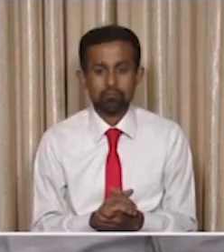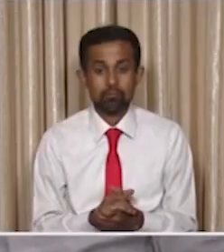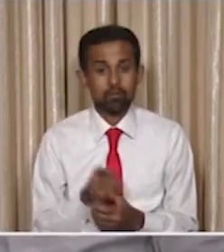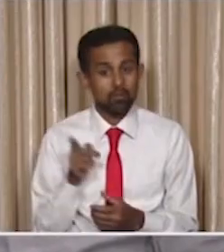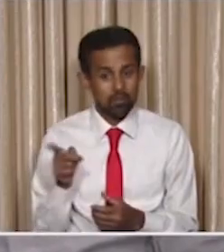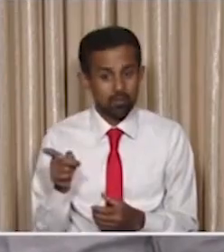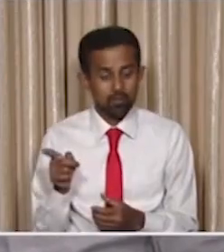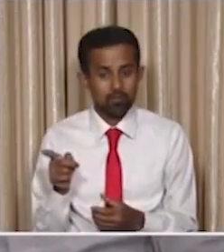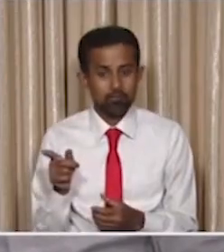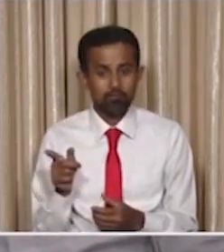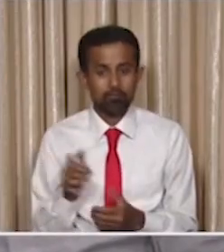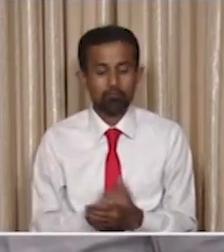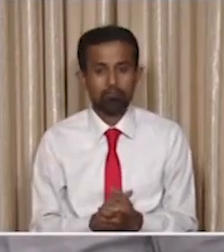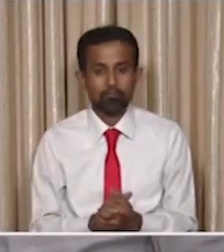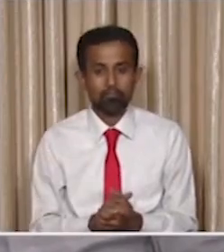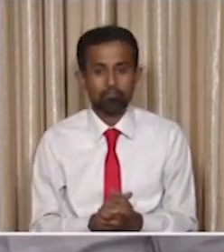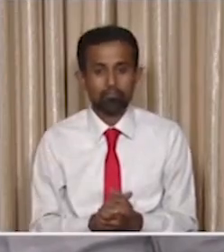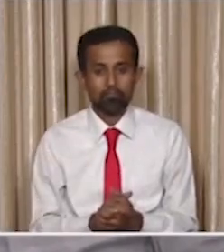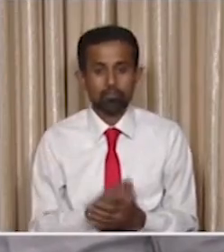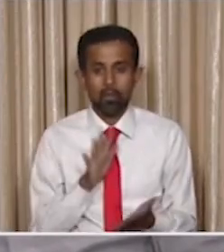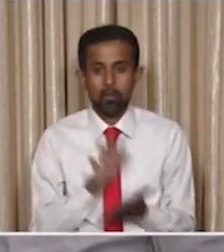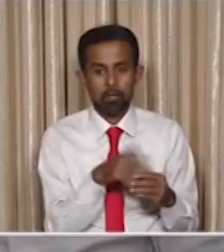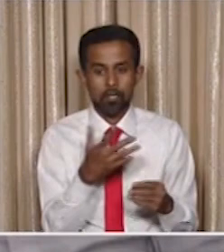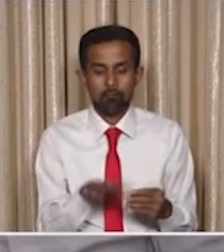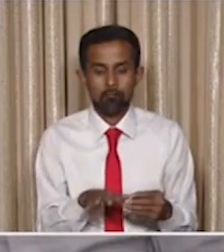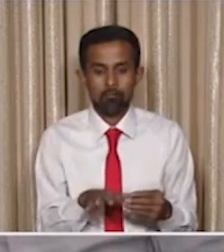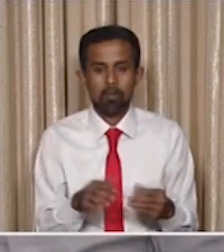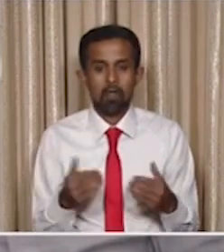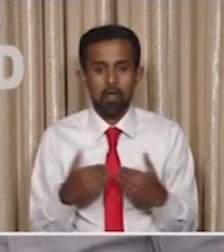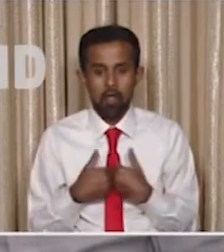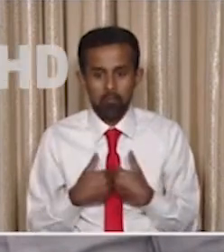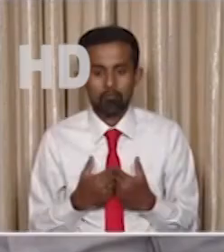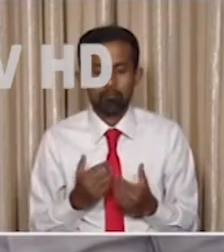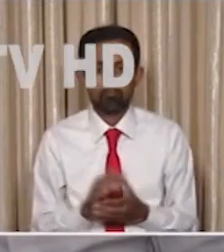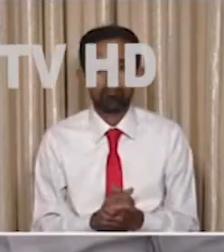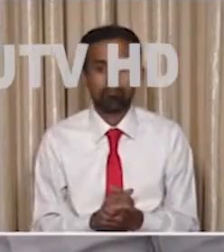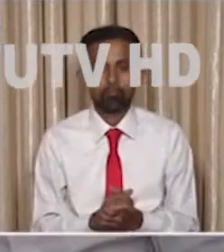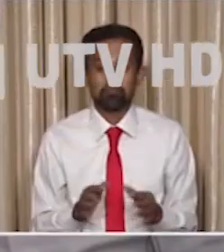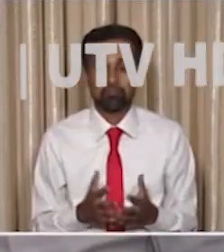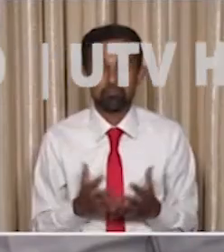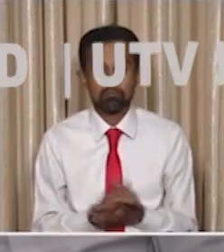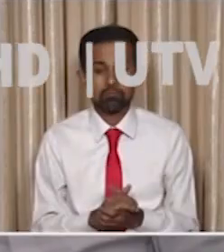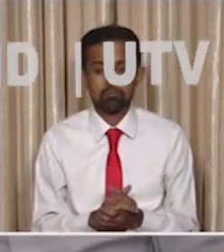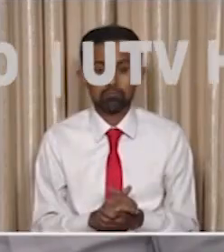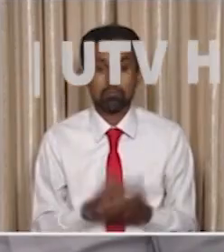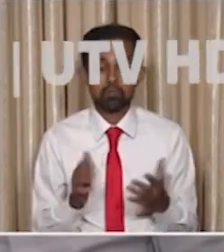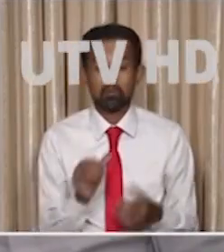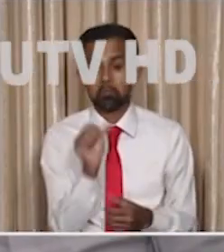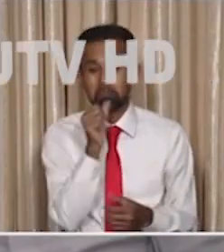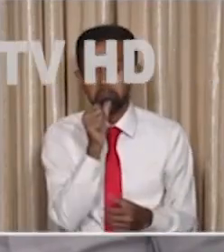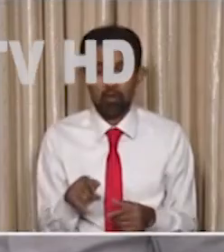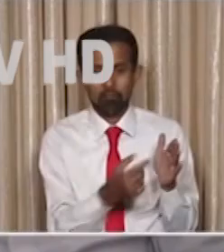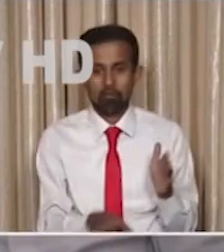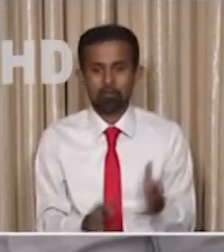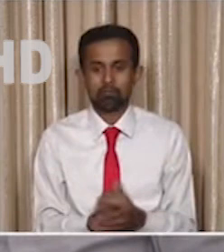එහිදී ඒ පාටිය සහභාගී වෙලා අපි හොඳටම බීලා එහෙමයි